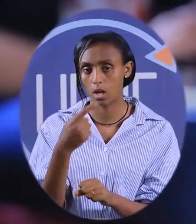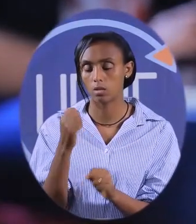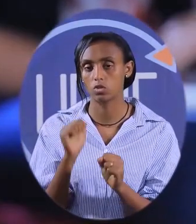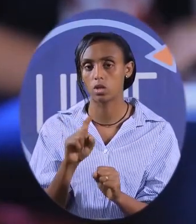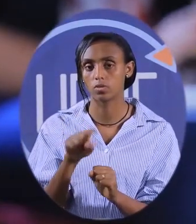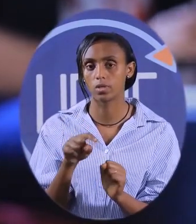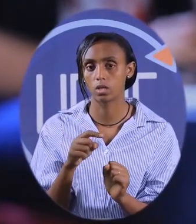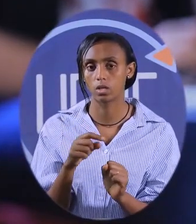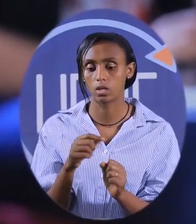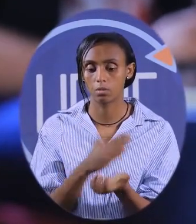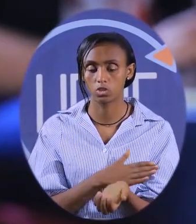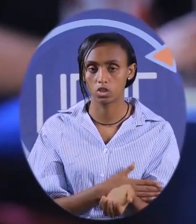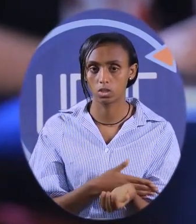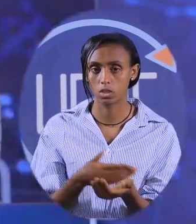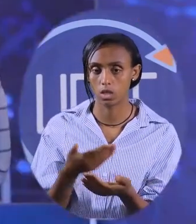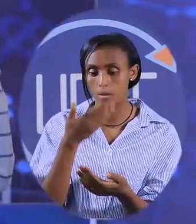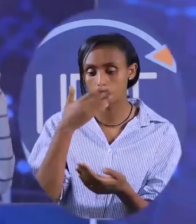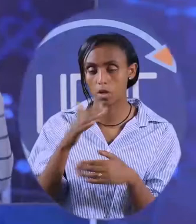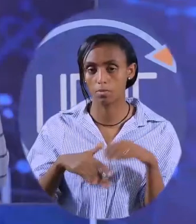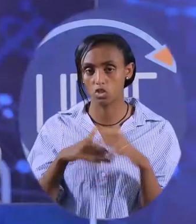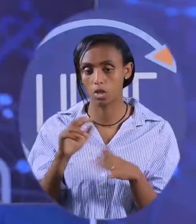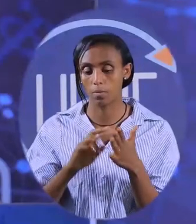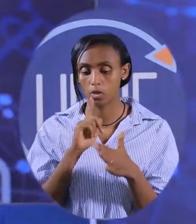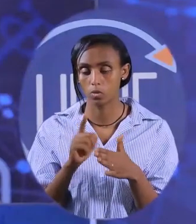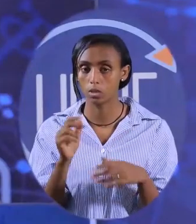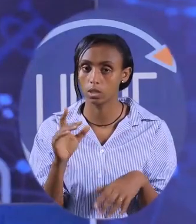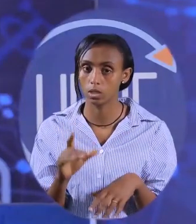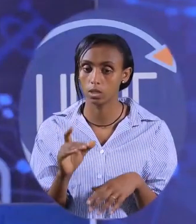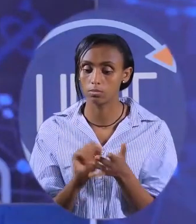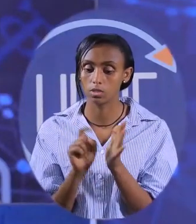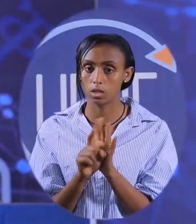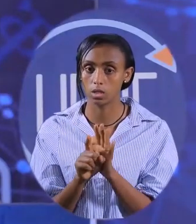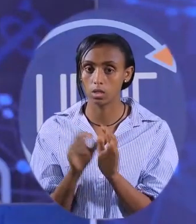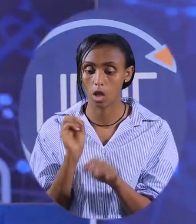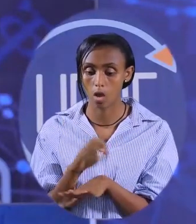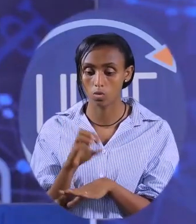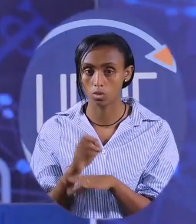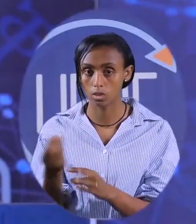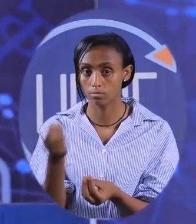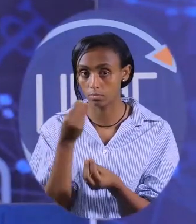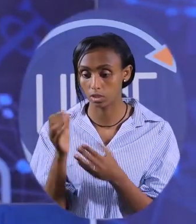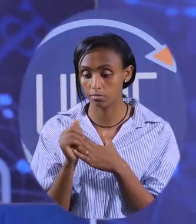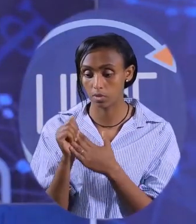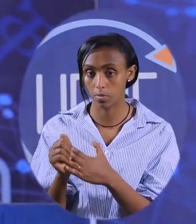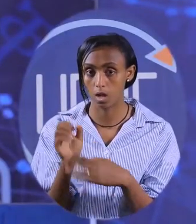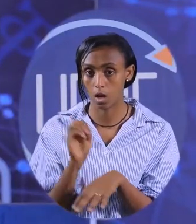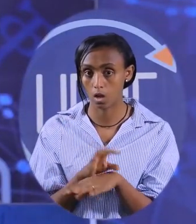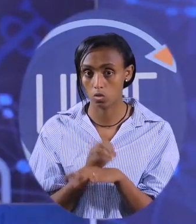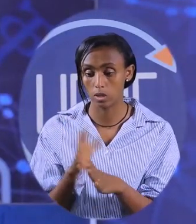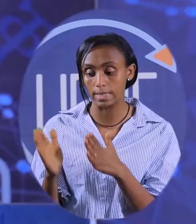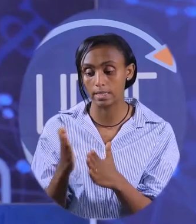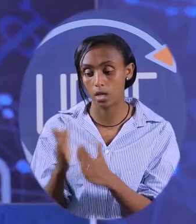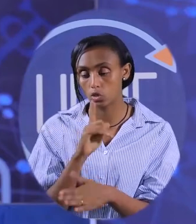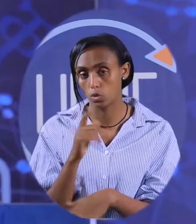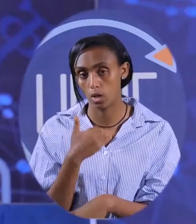አለብን። ዘን ለመሻሻል ያመቸናል ማለት ነው። እና ለምሳሌ የካውንስል ምግብን የሚመራ ካውንስል እየተዘጋጀ ነው